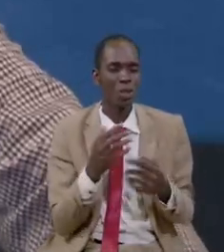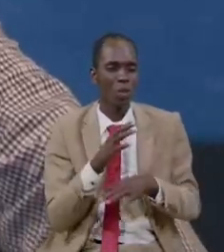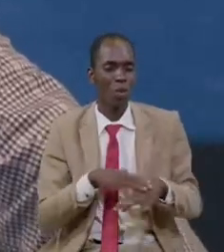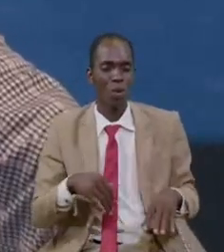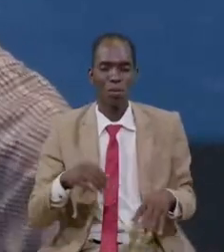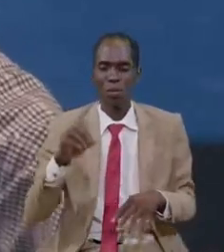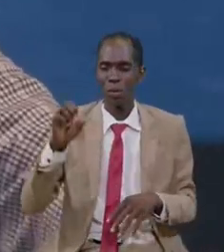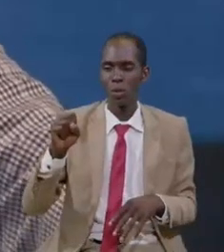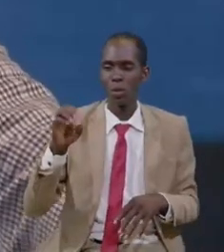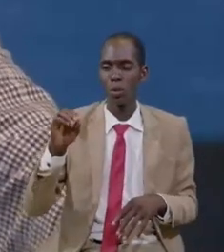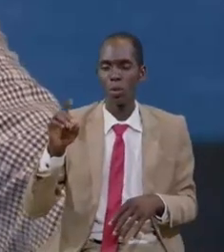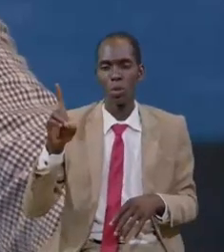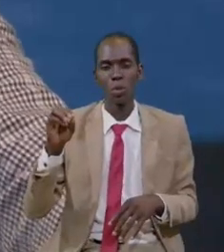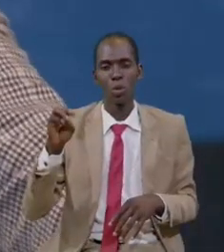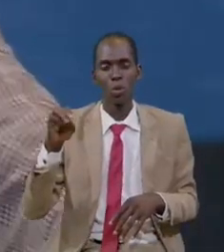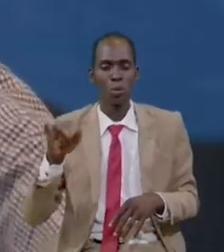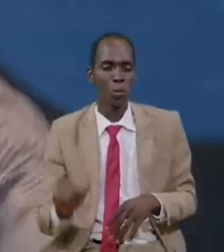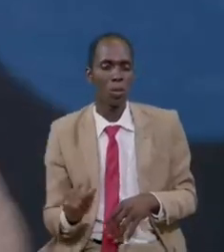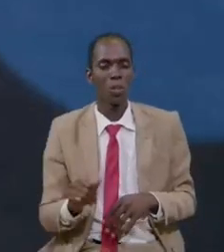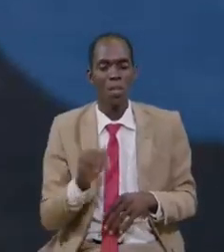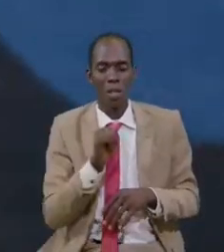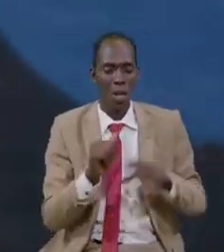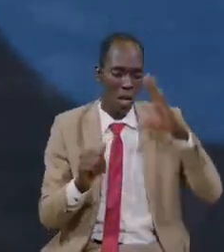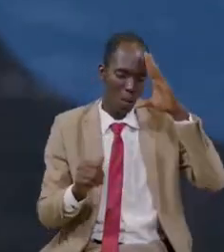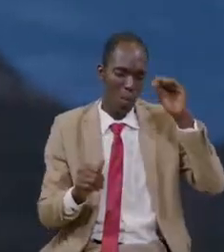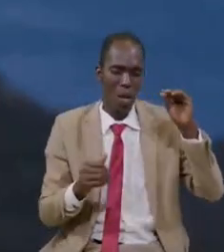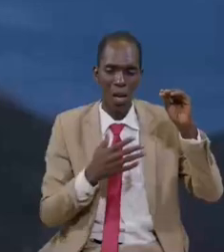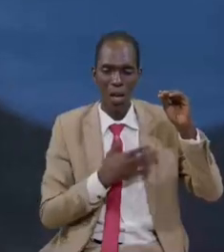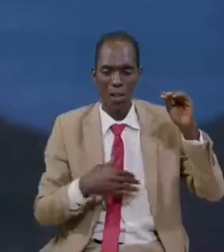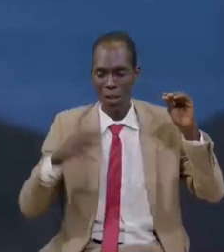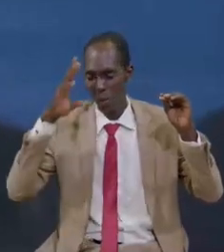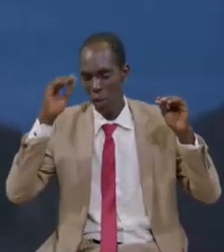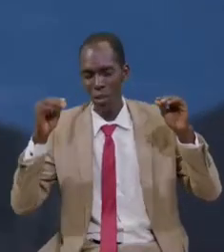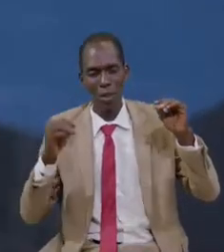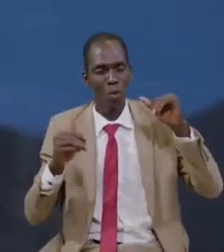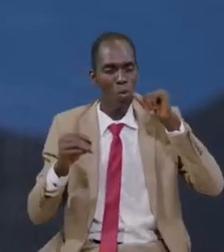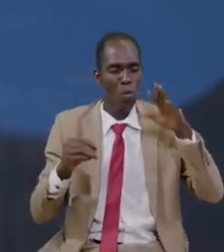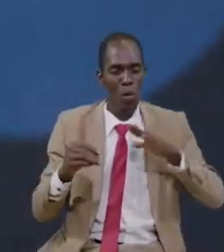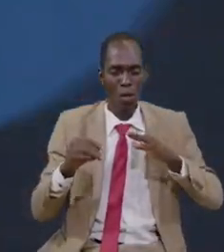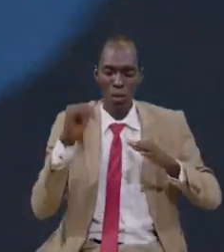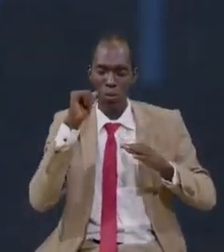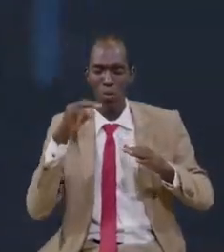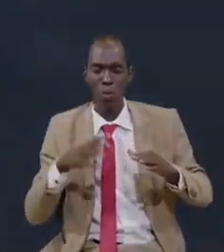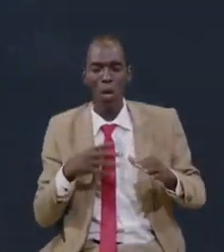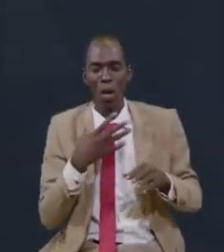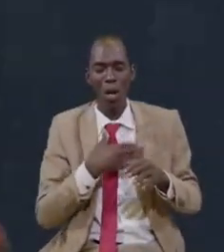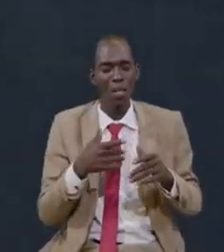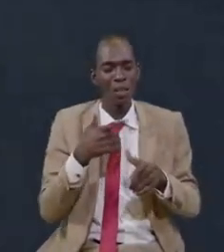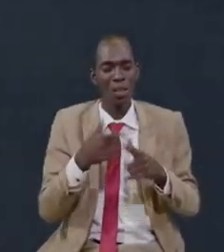Un homme avec un homme et une femme avec une femme. Et la malédiction est tombée sur